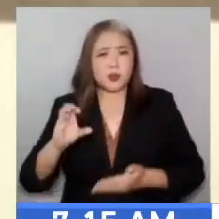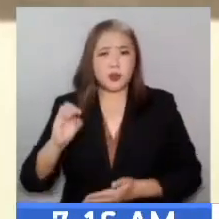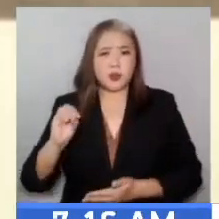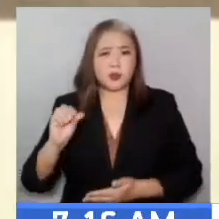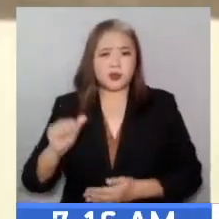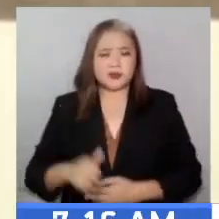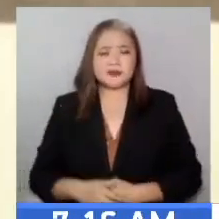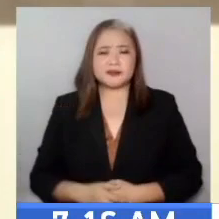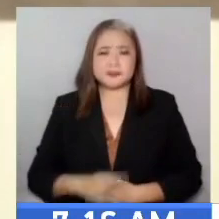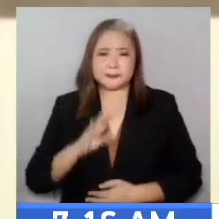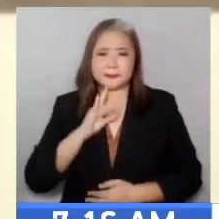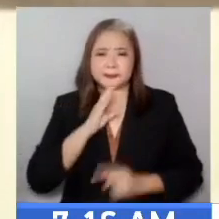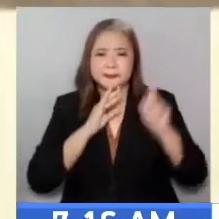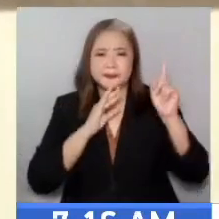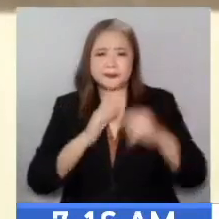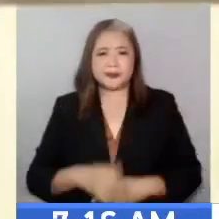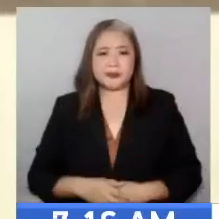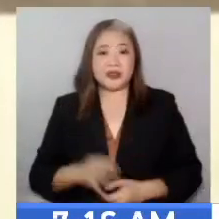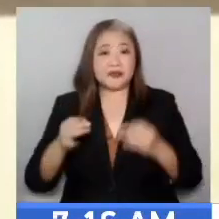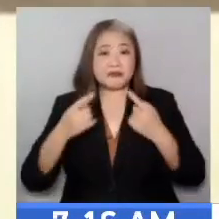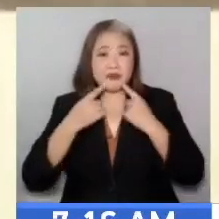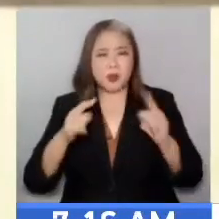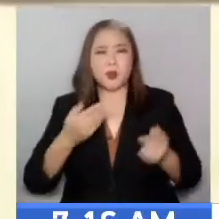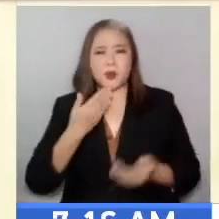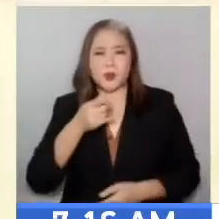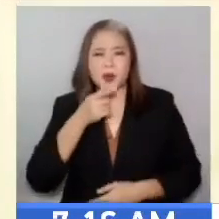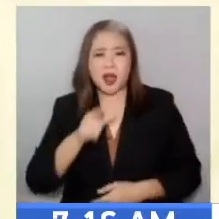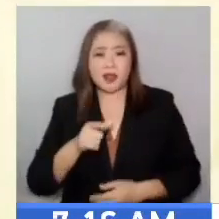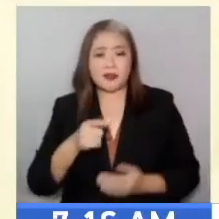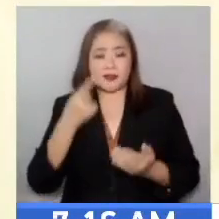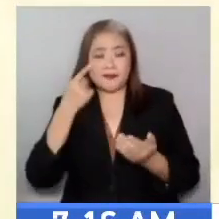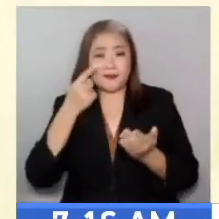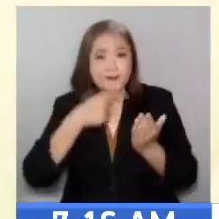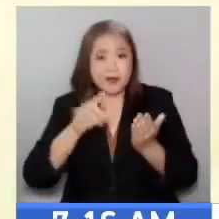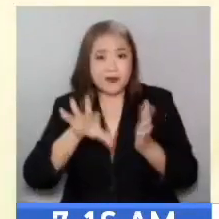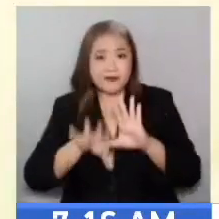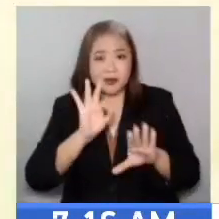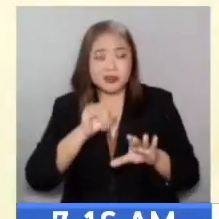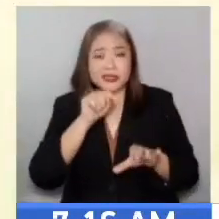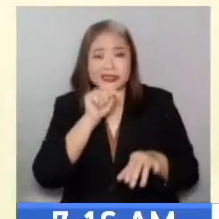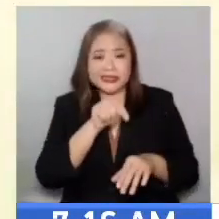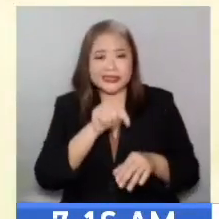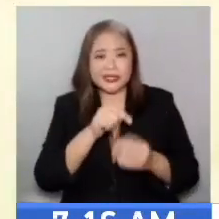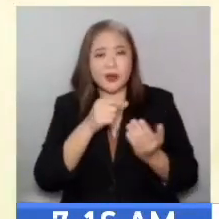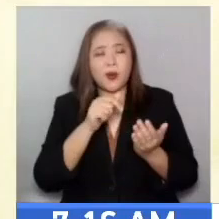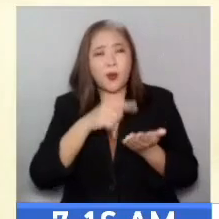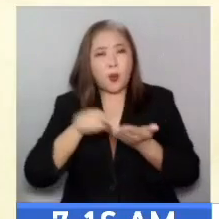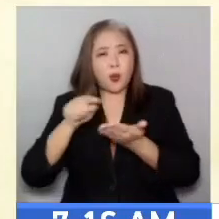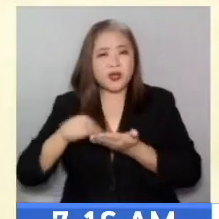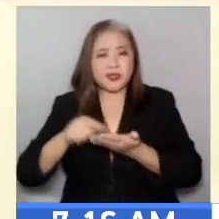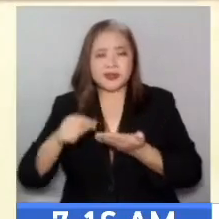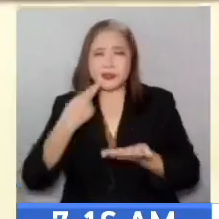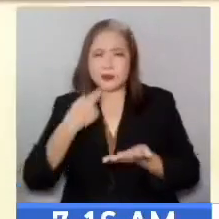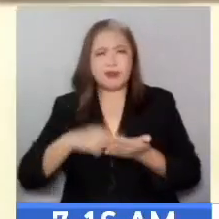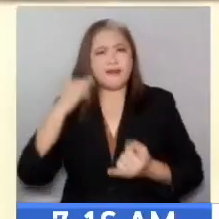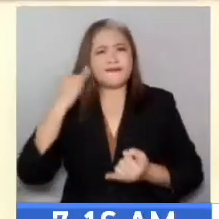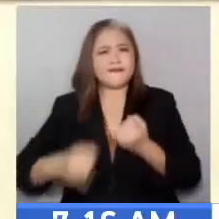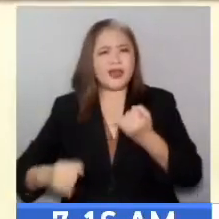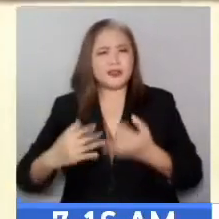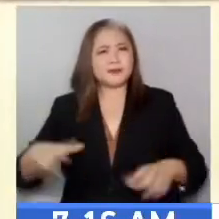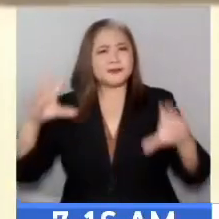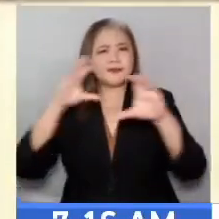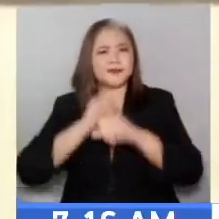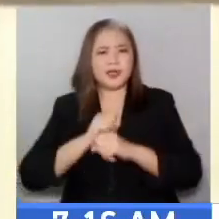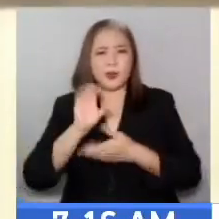sila Good luck lahat ng findings na nasa audit report is considered as final it has complete has